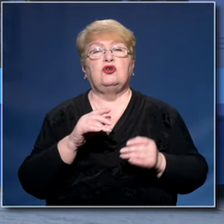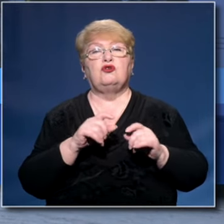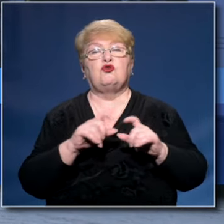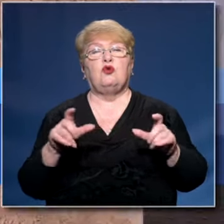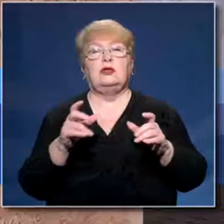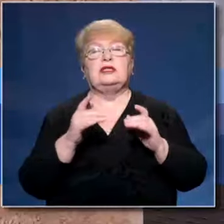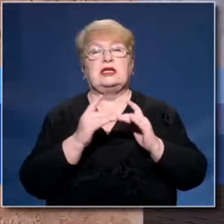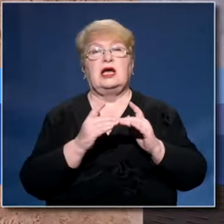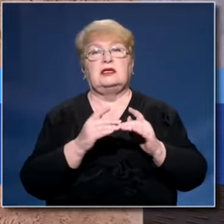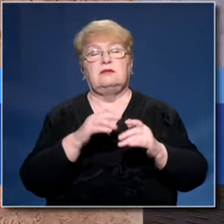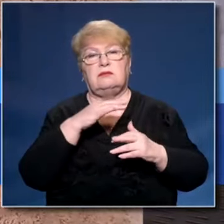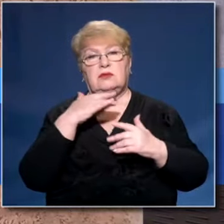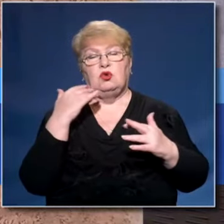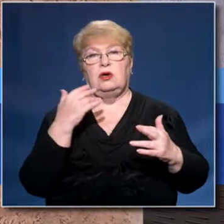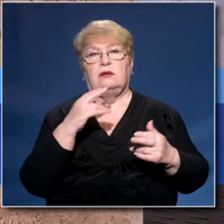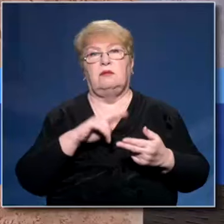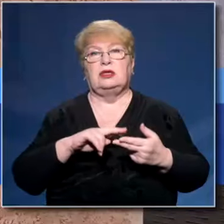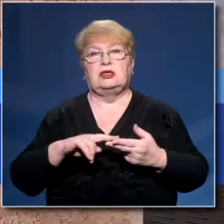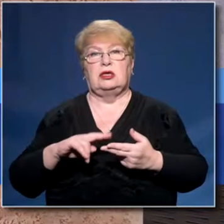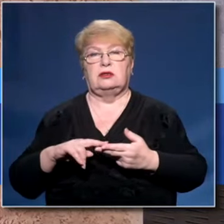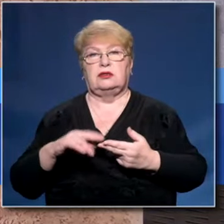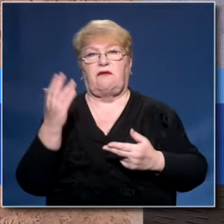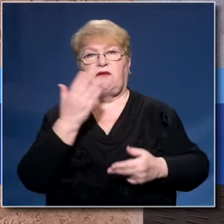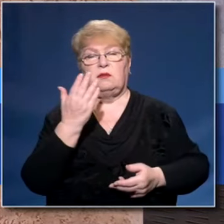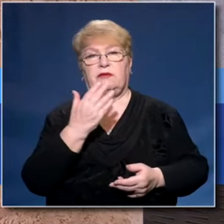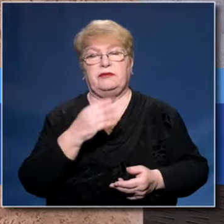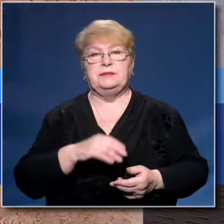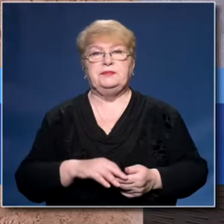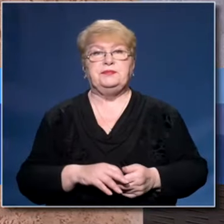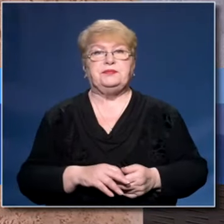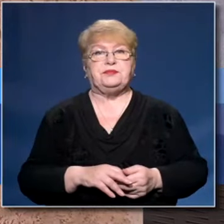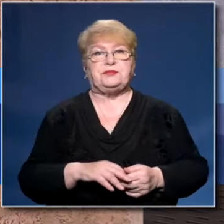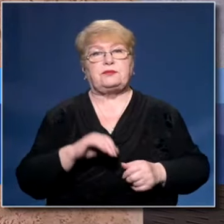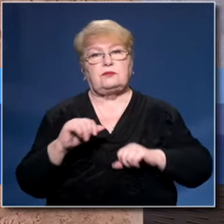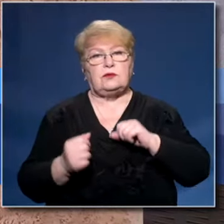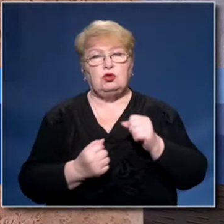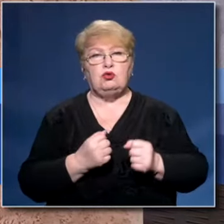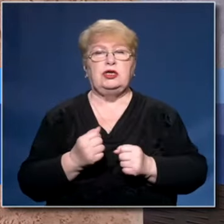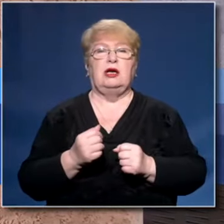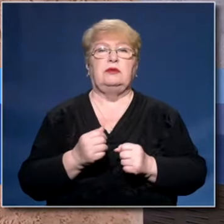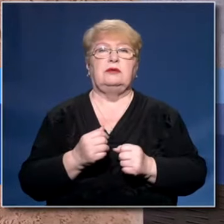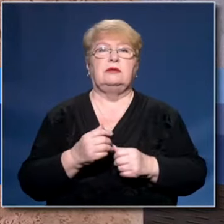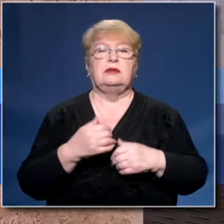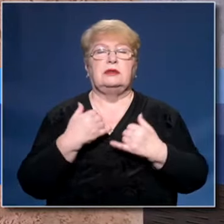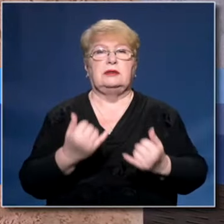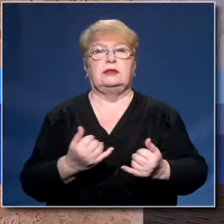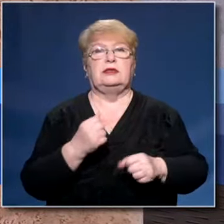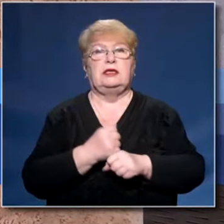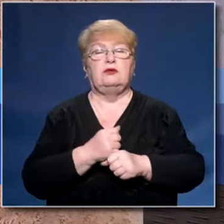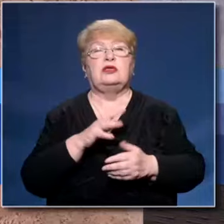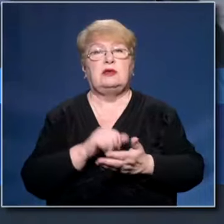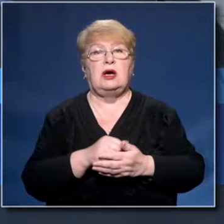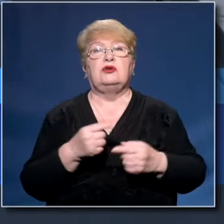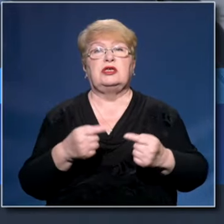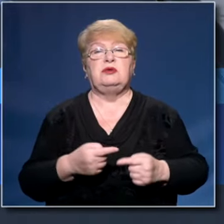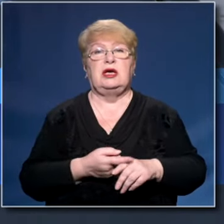реском до интерната много кто обращается мне сделать видео я делаю Вот и знакомыми друзьями близким делаю так что